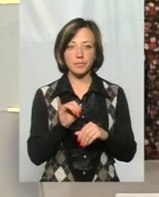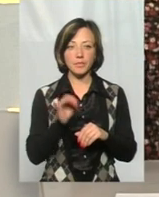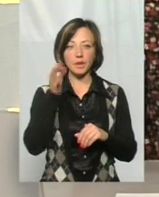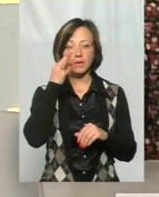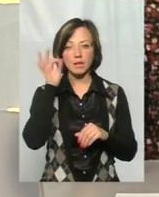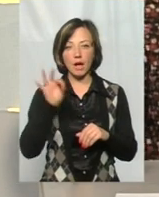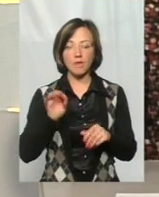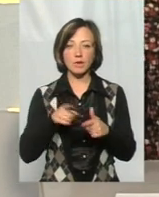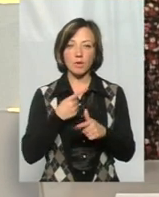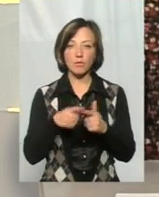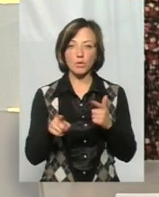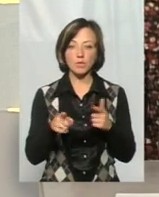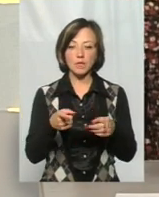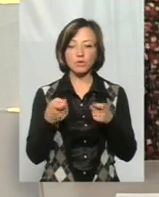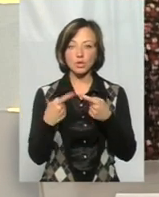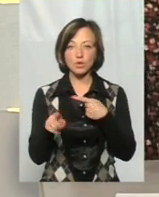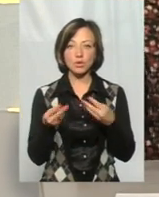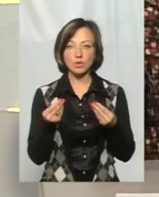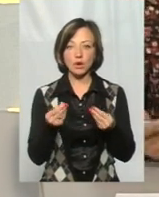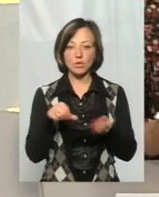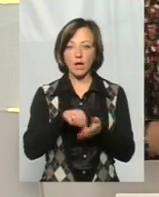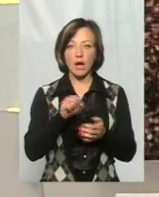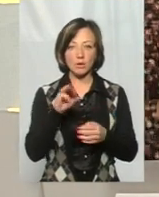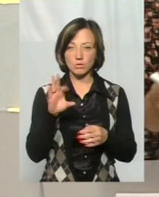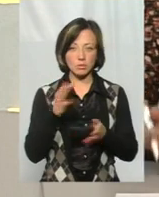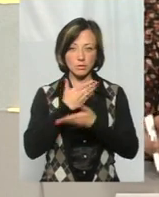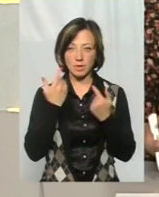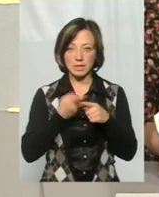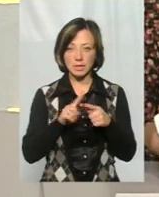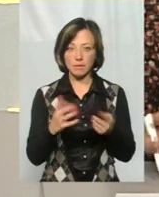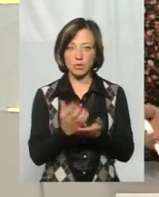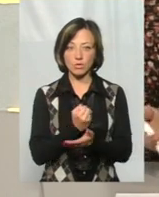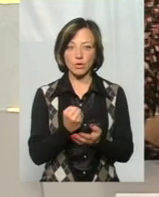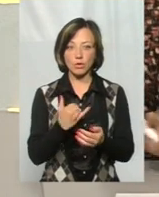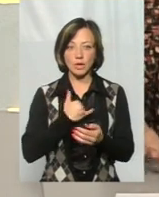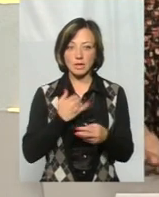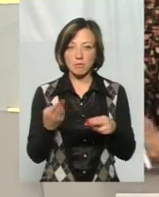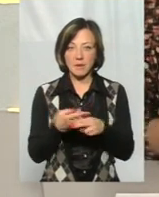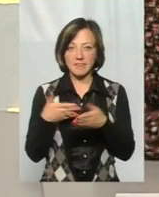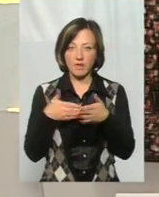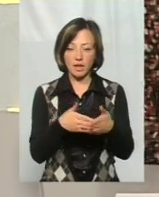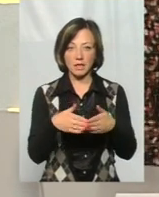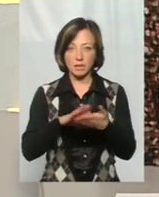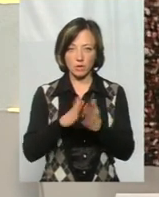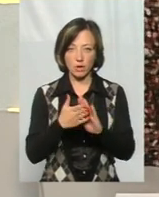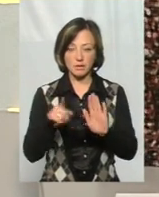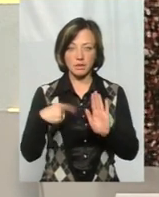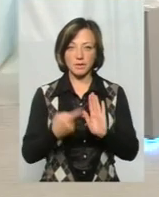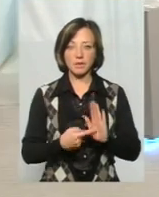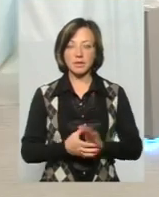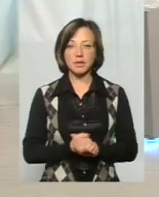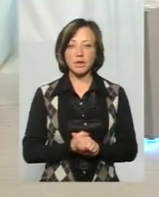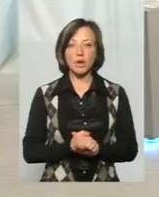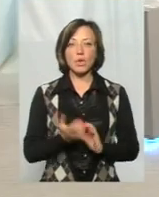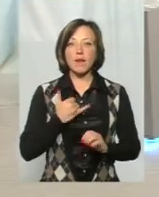Навички або там залучення інших коштів в атовців немає, то це виходить, що в нас безвихідна ситуація? У нас